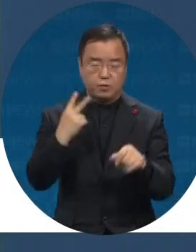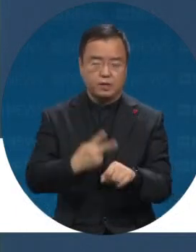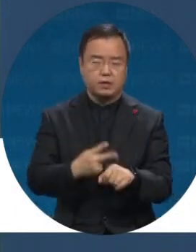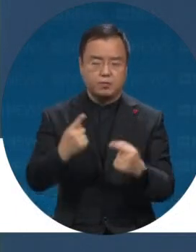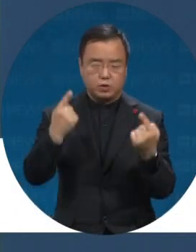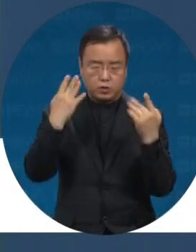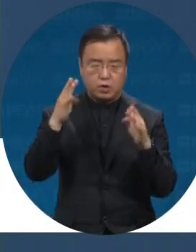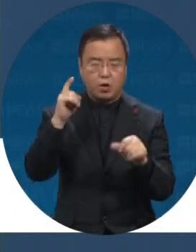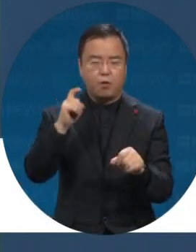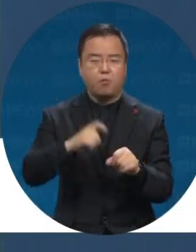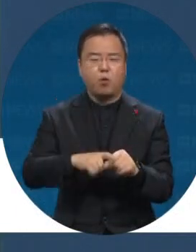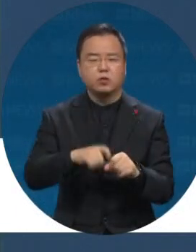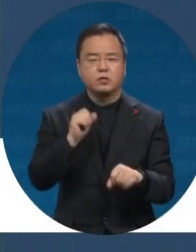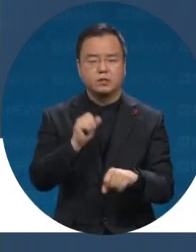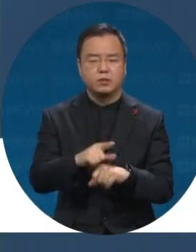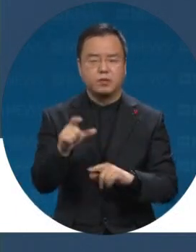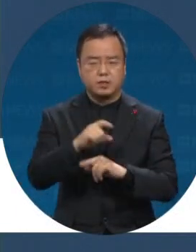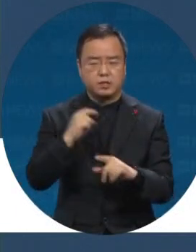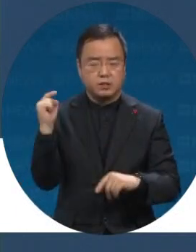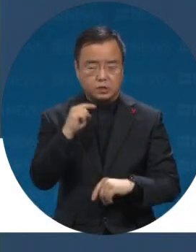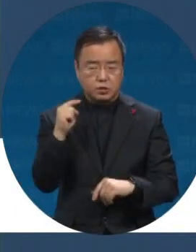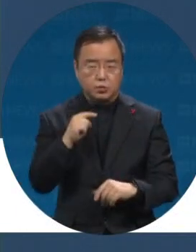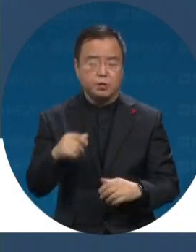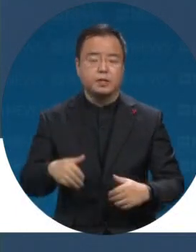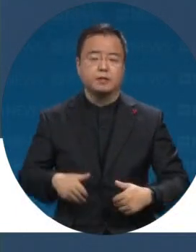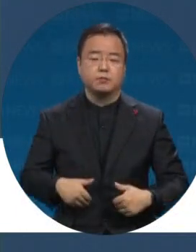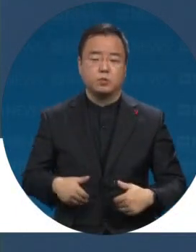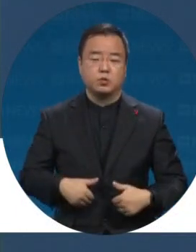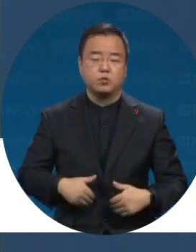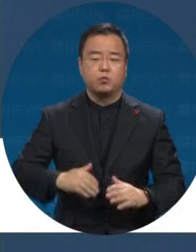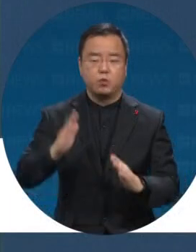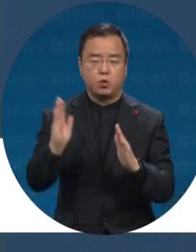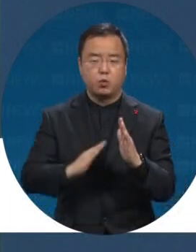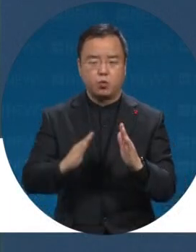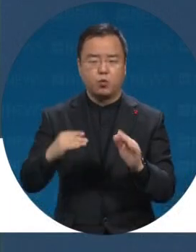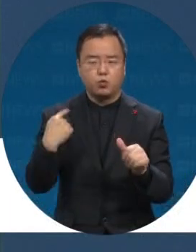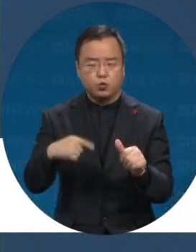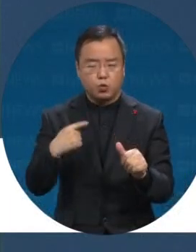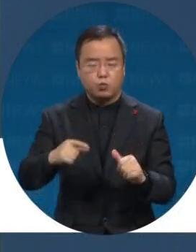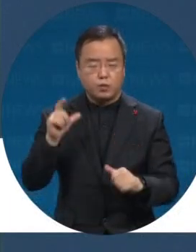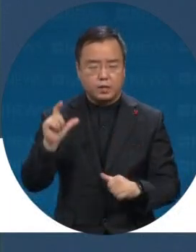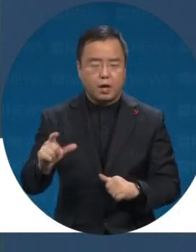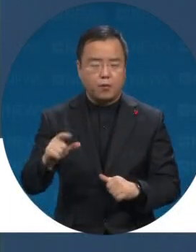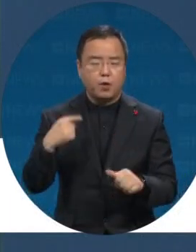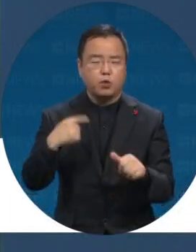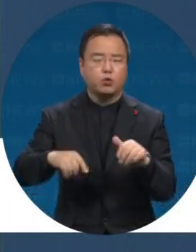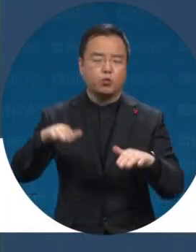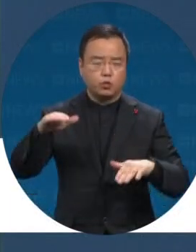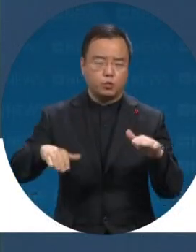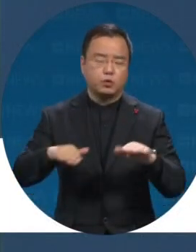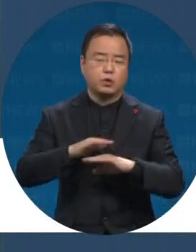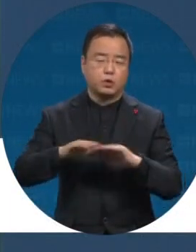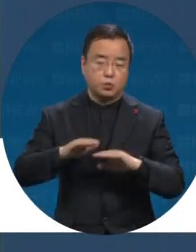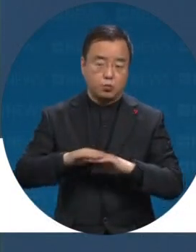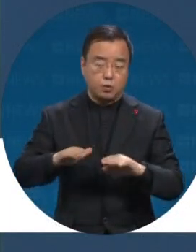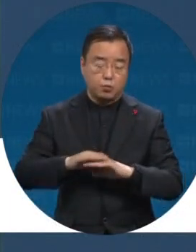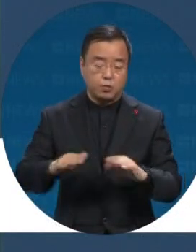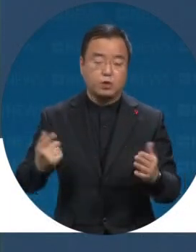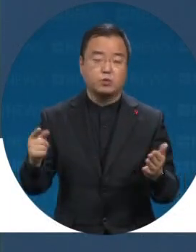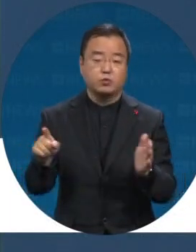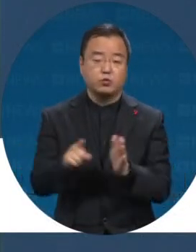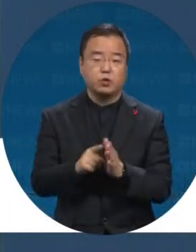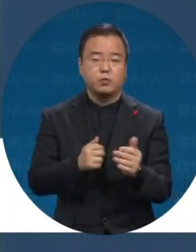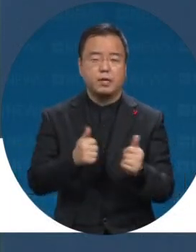더욱더 강화하는 것이 더 중요하다라고 생각이 들어요 공교육을 강화하고 교육격차를 해소하고 이렇게 하기